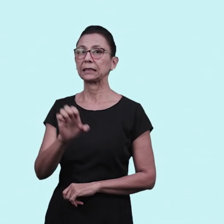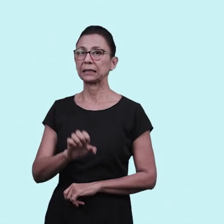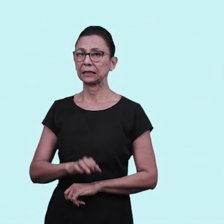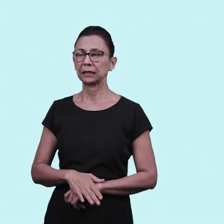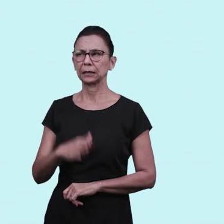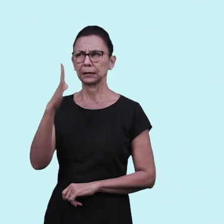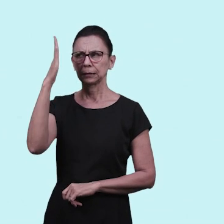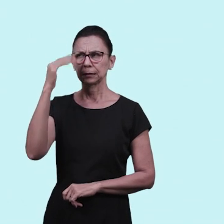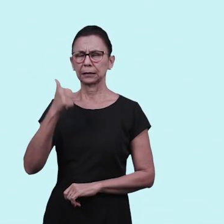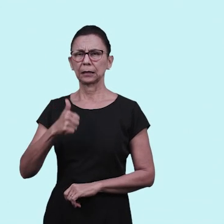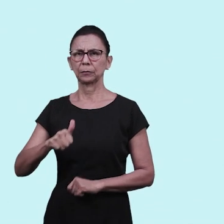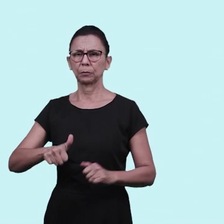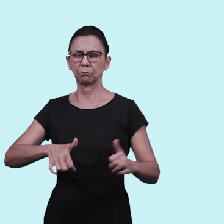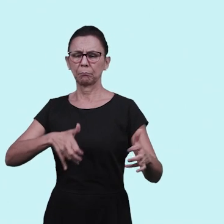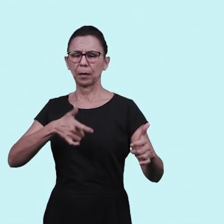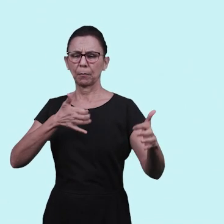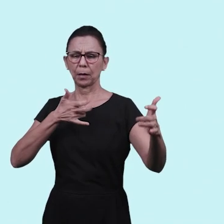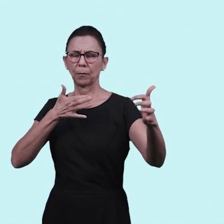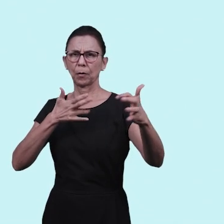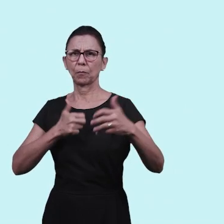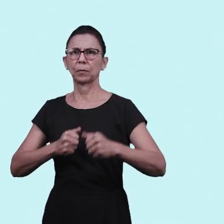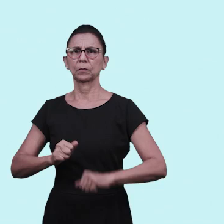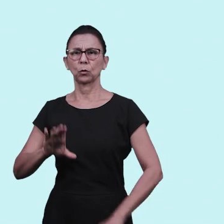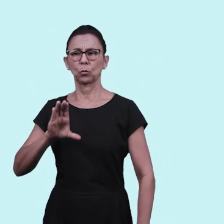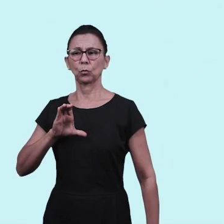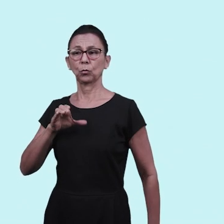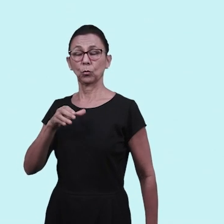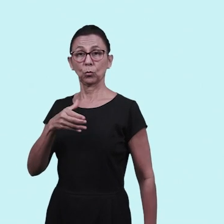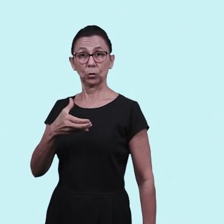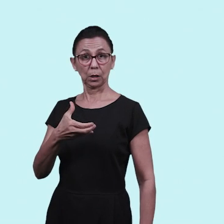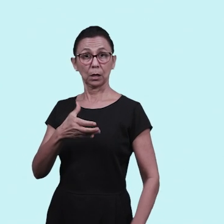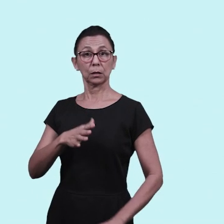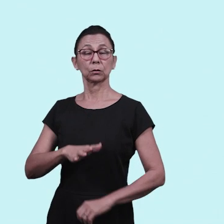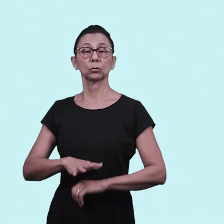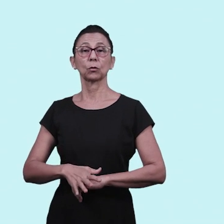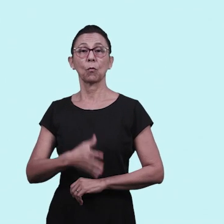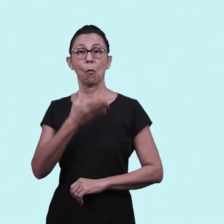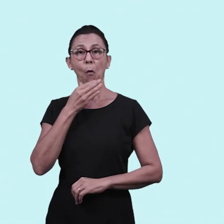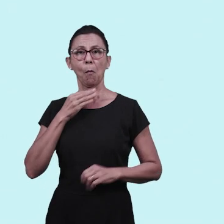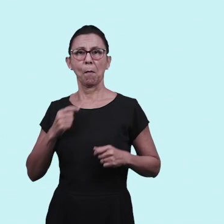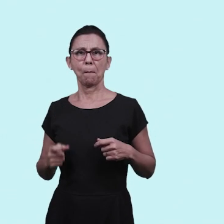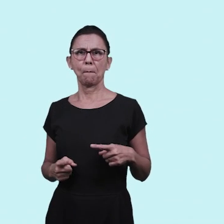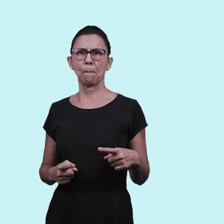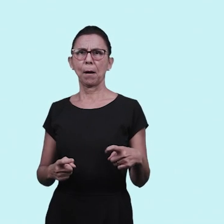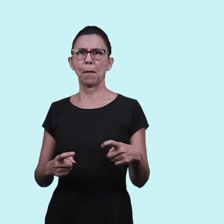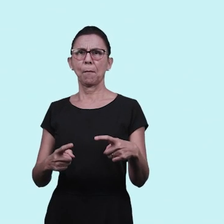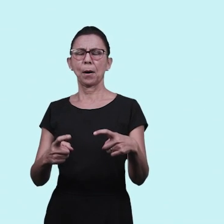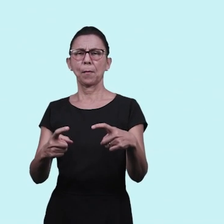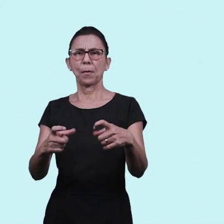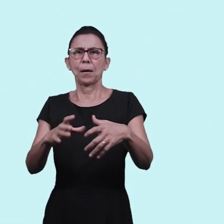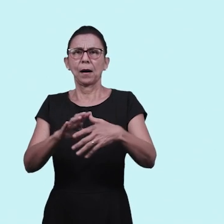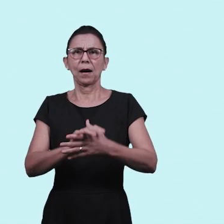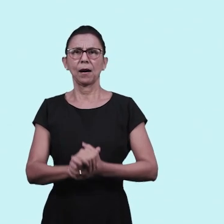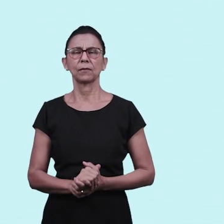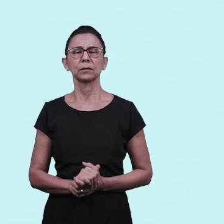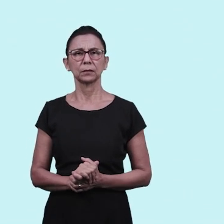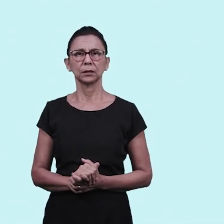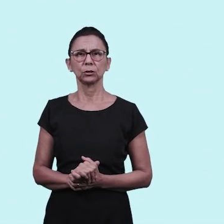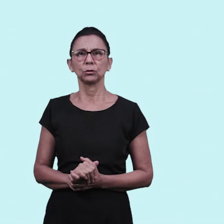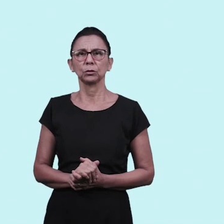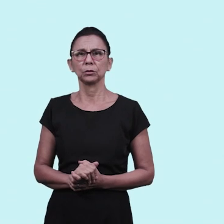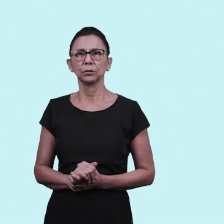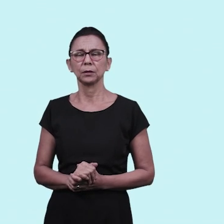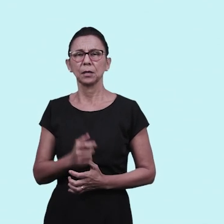vaillant et un homme de guerre et bon dans les paroles et